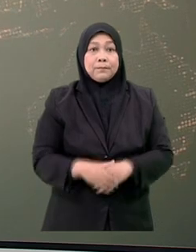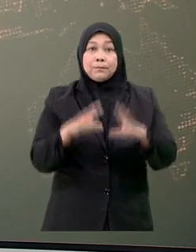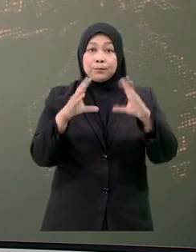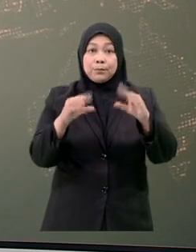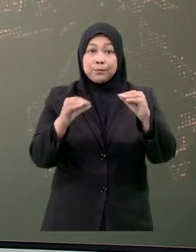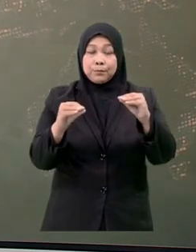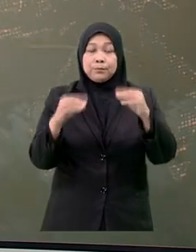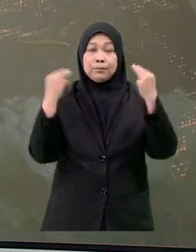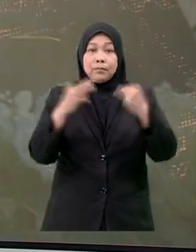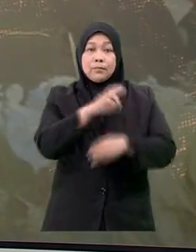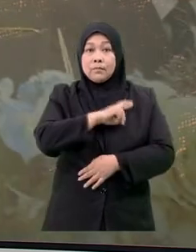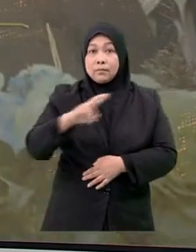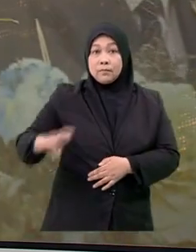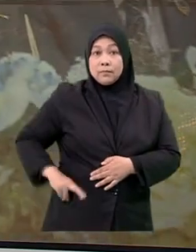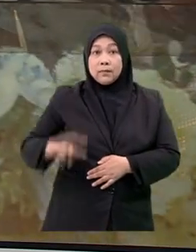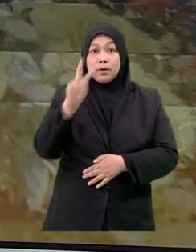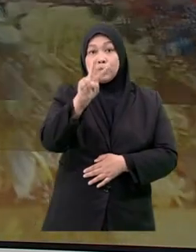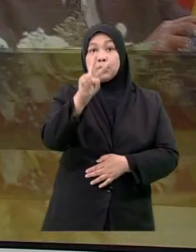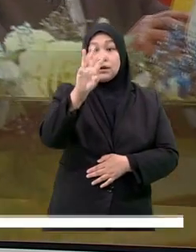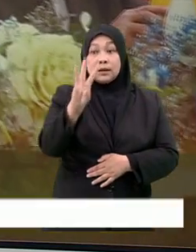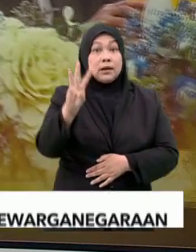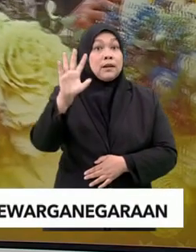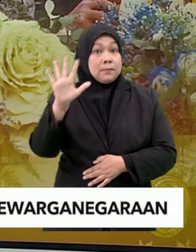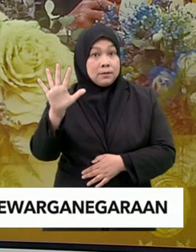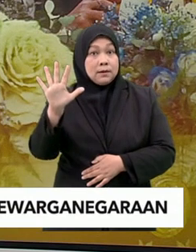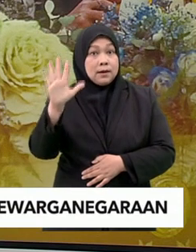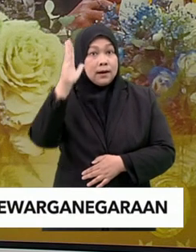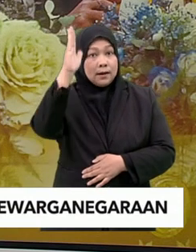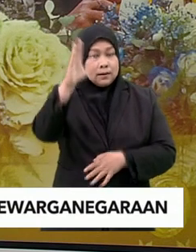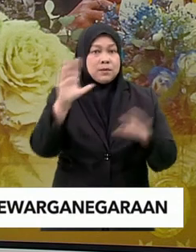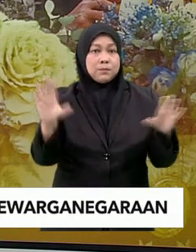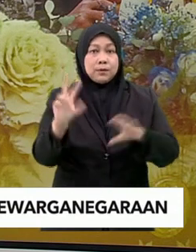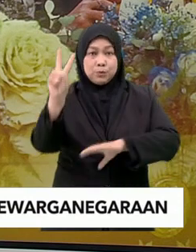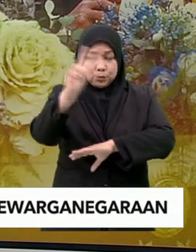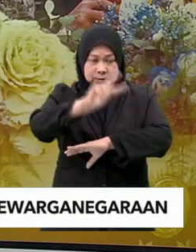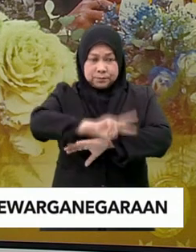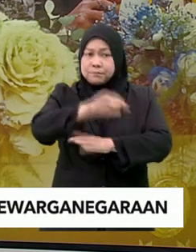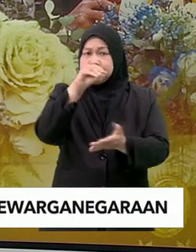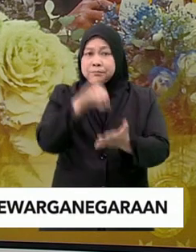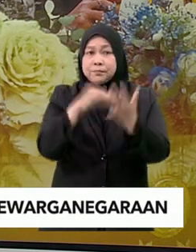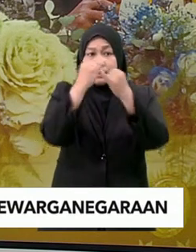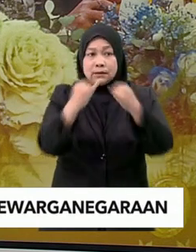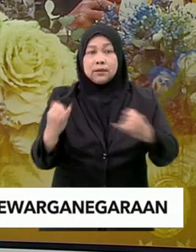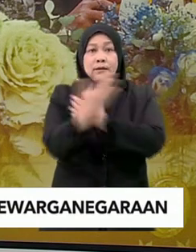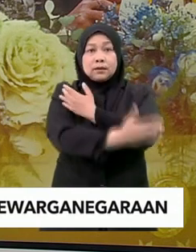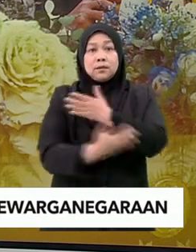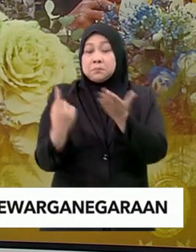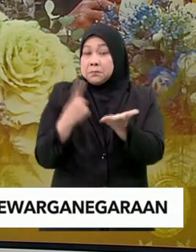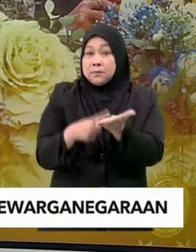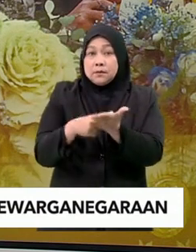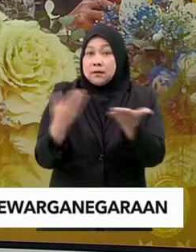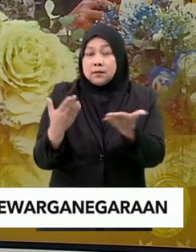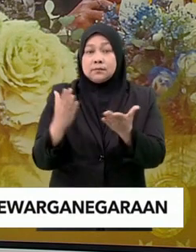mesyuarat Majlis raja-raja ke-265 yang diadakan selama dua hari di istana negara antara lain